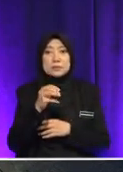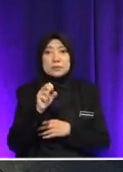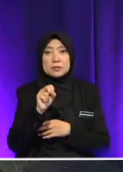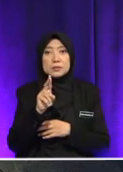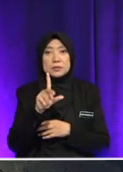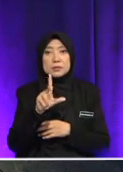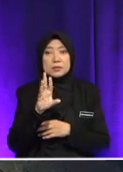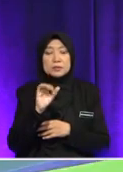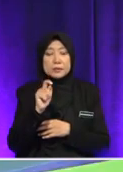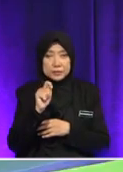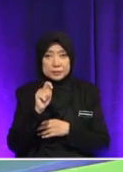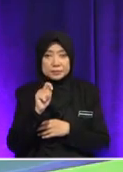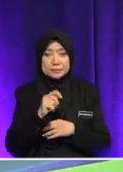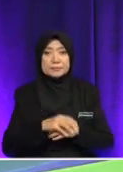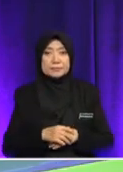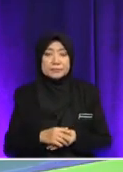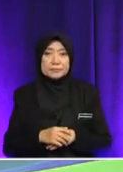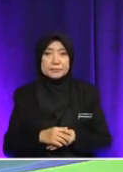Berapa banyak